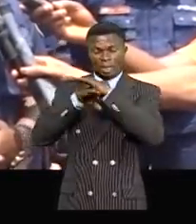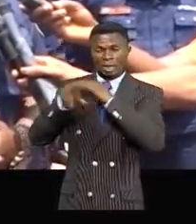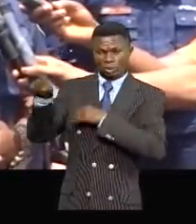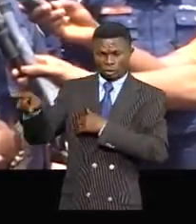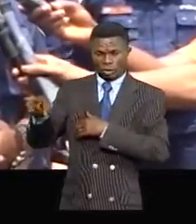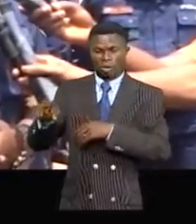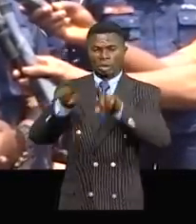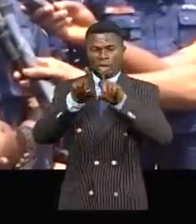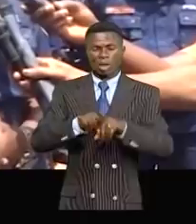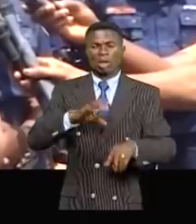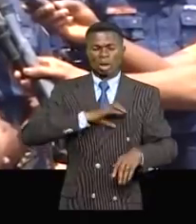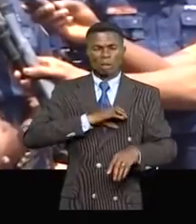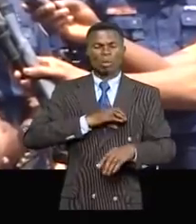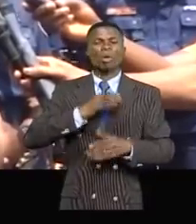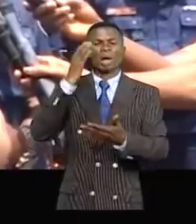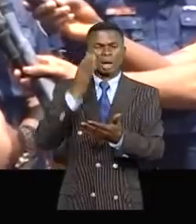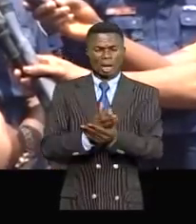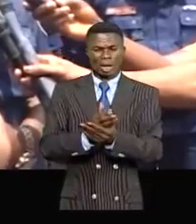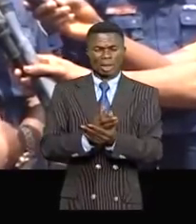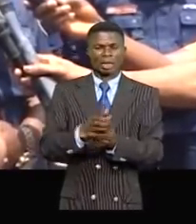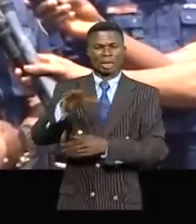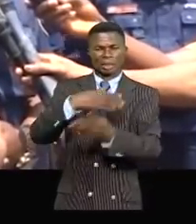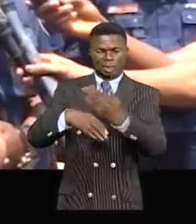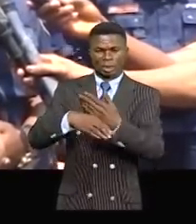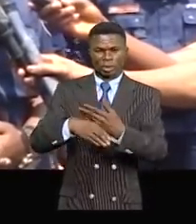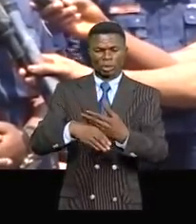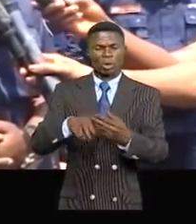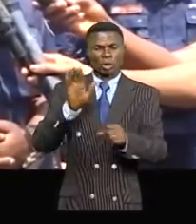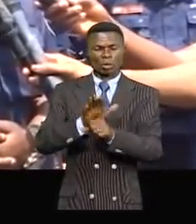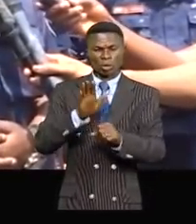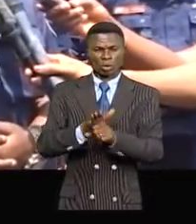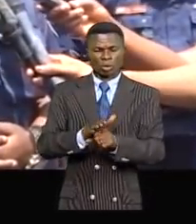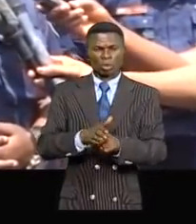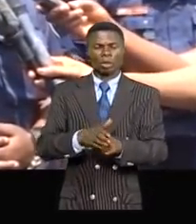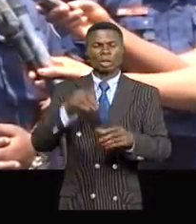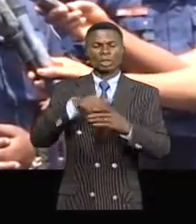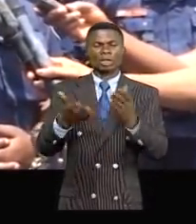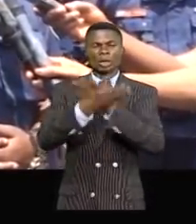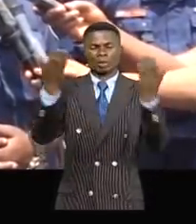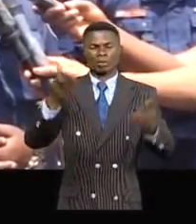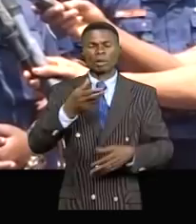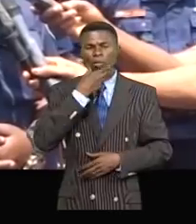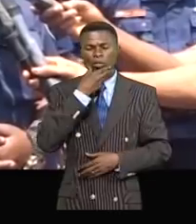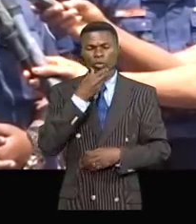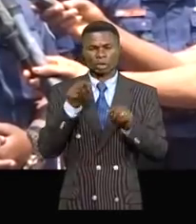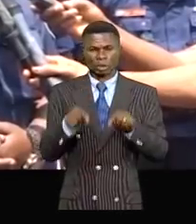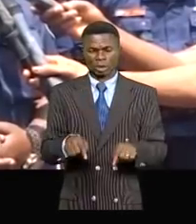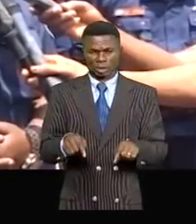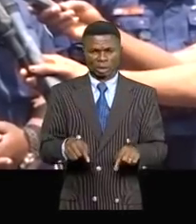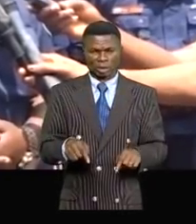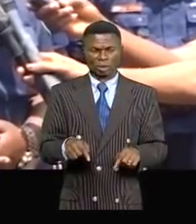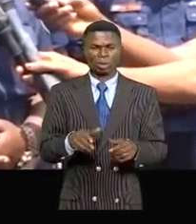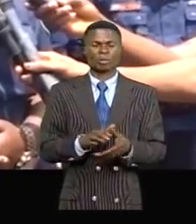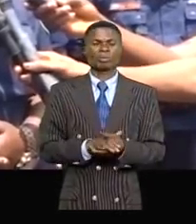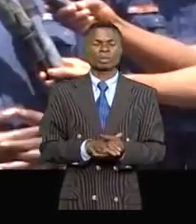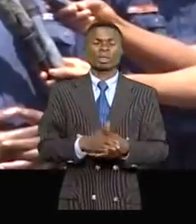ainsi que la police mettra fin à l'insécurité, pourquoi la criminalité qui traumatise les enfants de cet espace